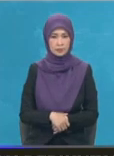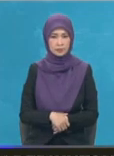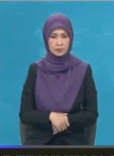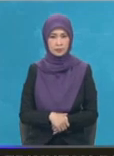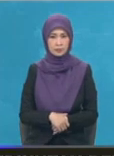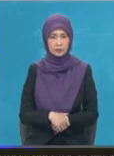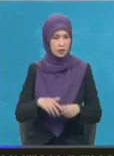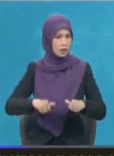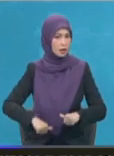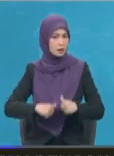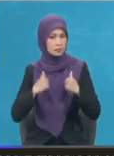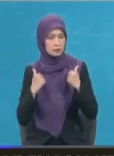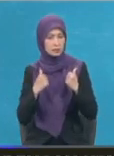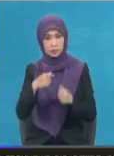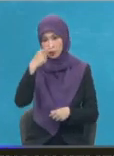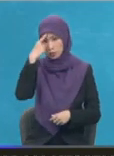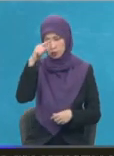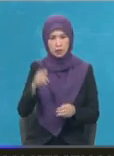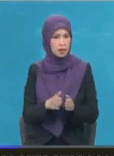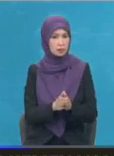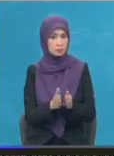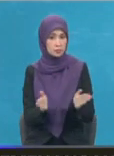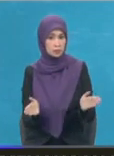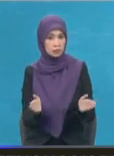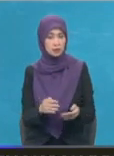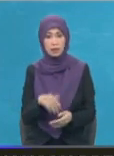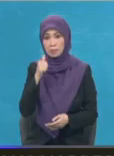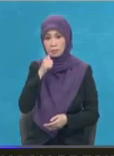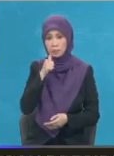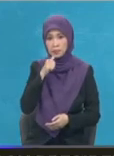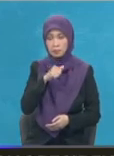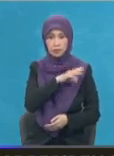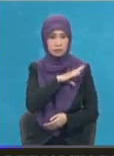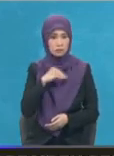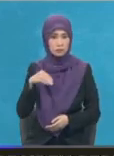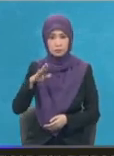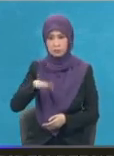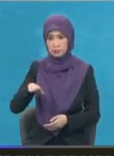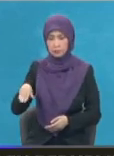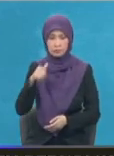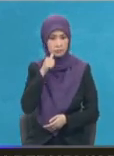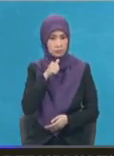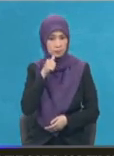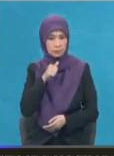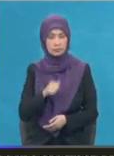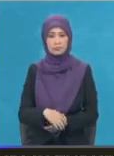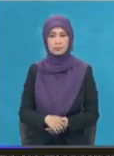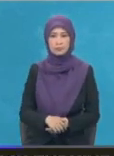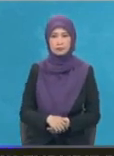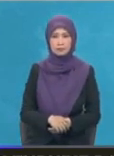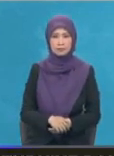cabang serta peluang untuk mengembangkan dan menggalakkan golongan wanita dan kanak-kanak perempuan untuk menceburi bidang teknologi